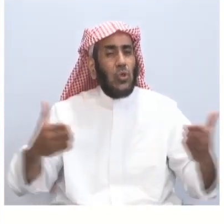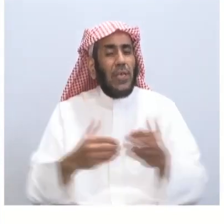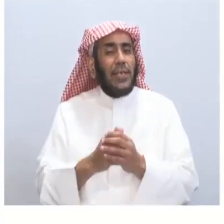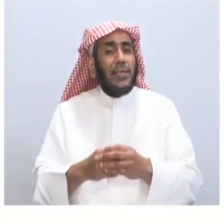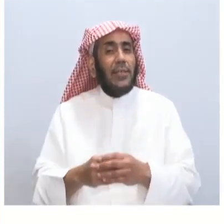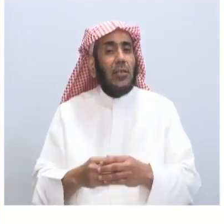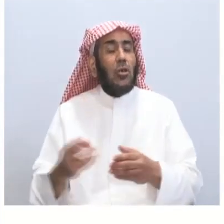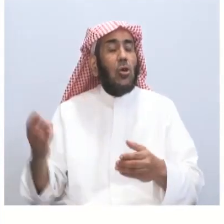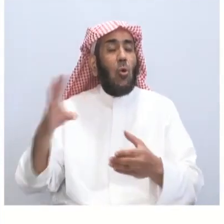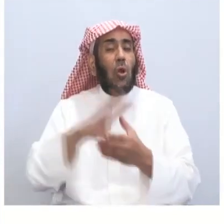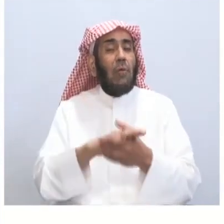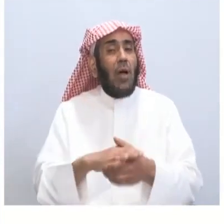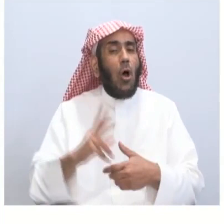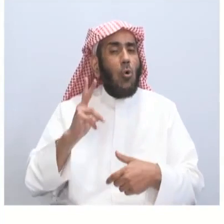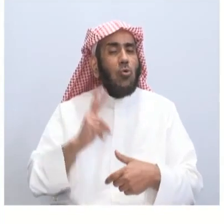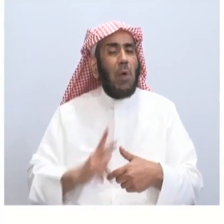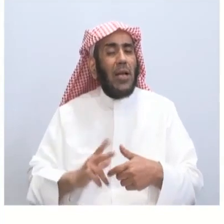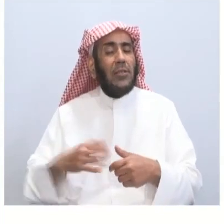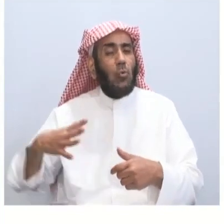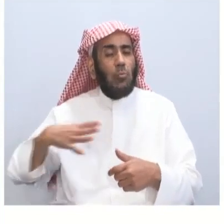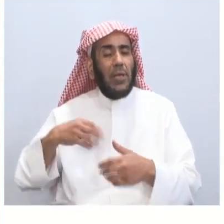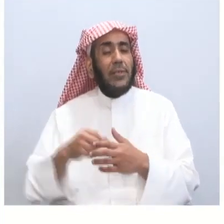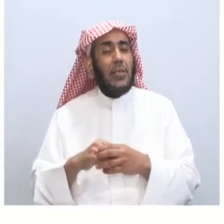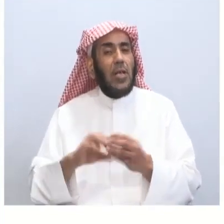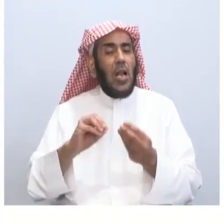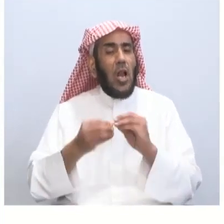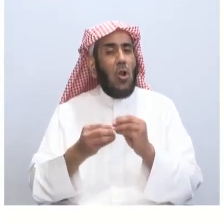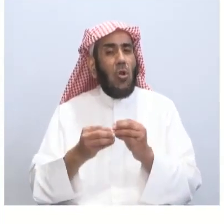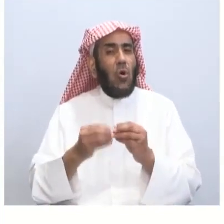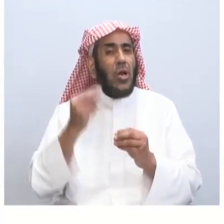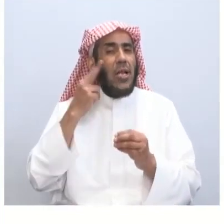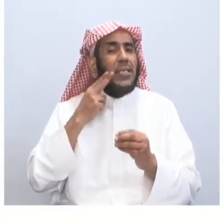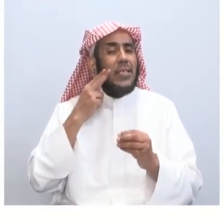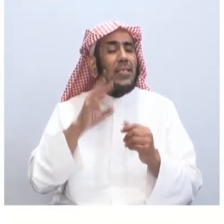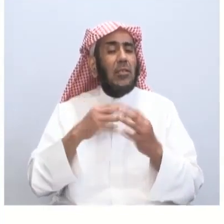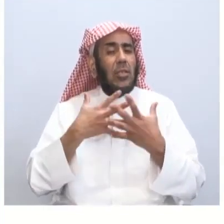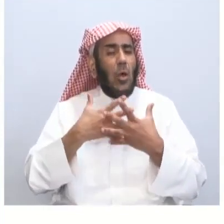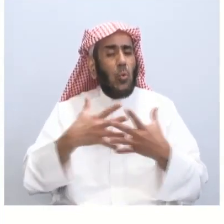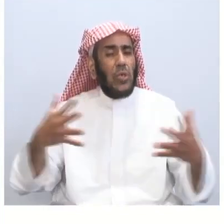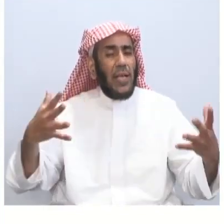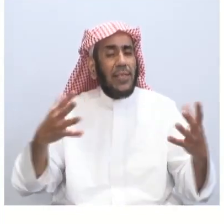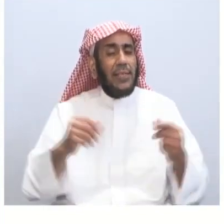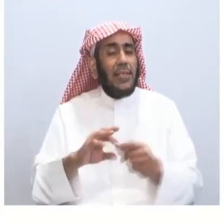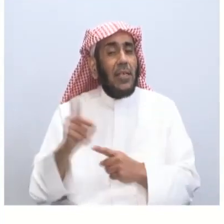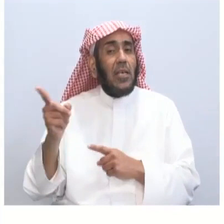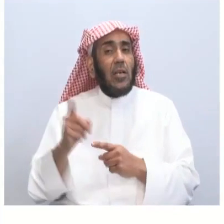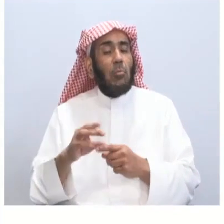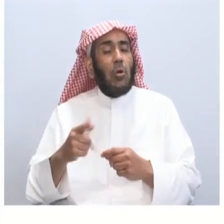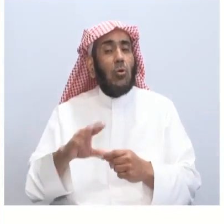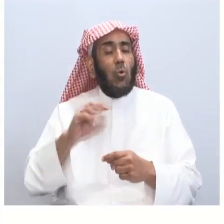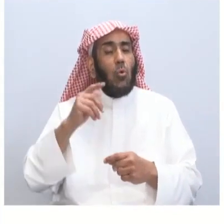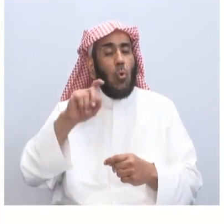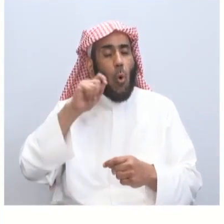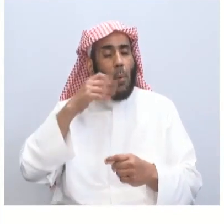الخلفاء الخليفه عثمان هنا اللون الزهري توسعه الخليفه عمر ابن الخطاب